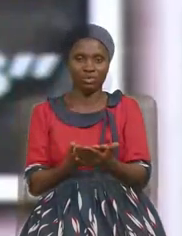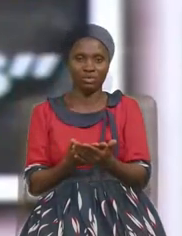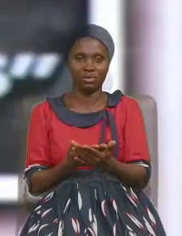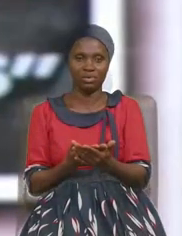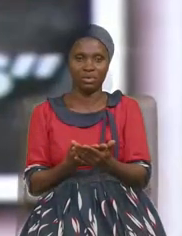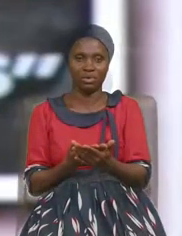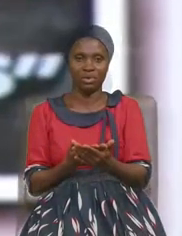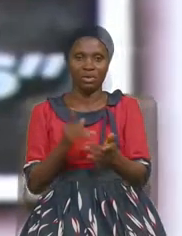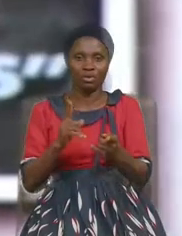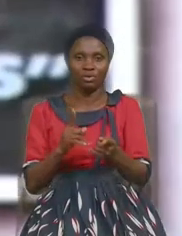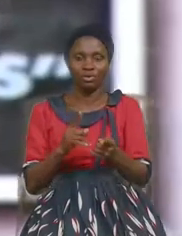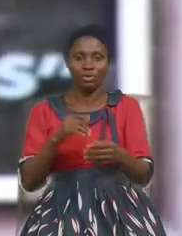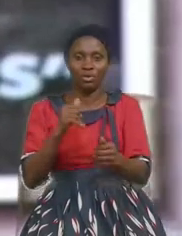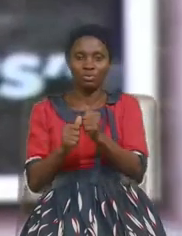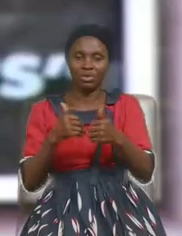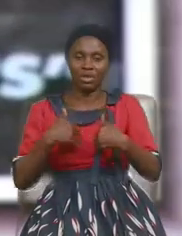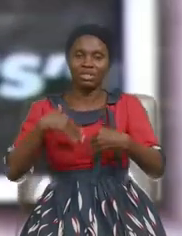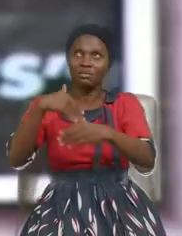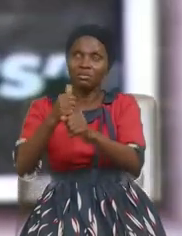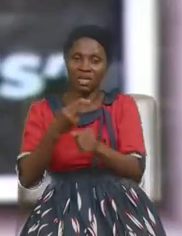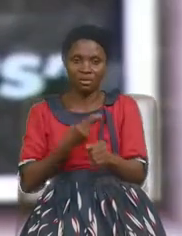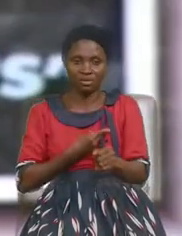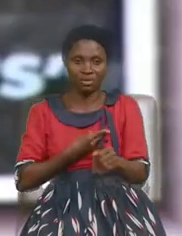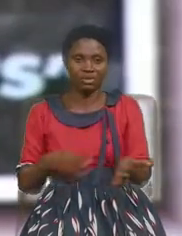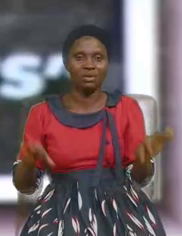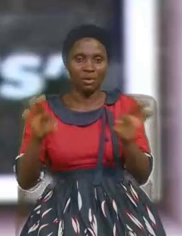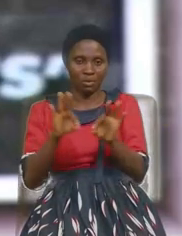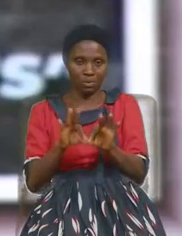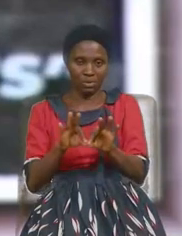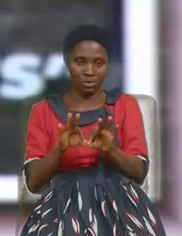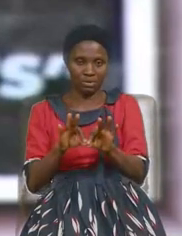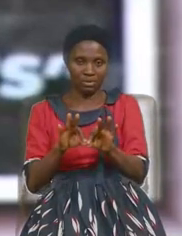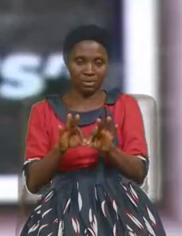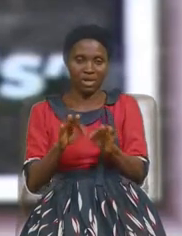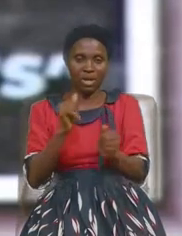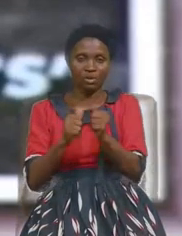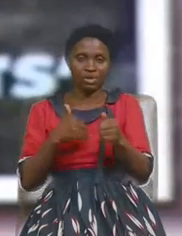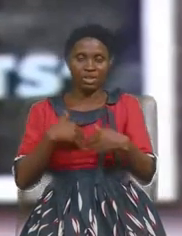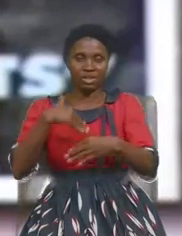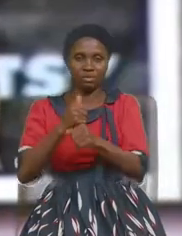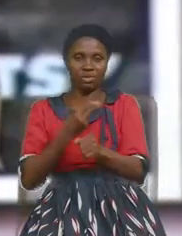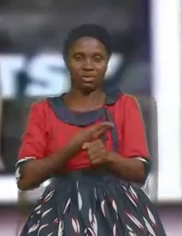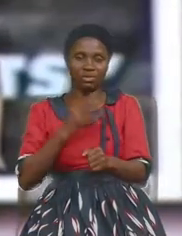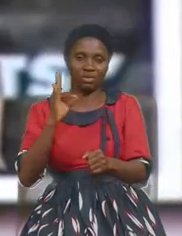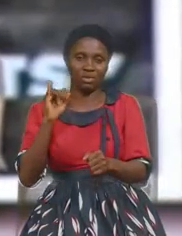qui nous a rendu capable, qui nous a rendu dignes